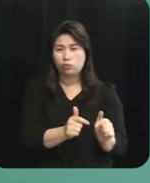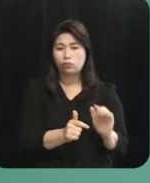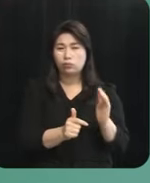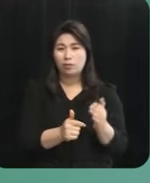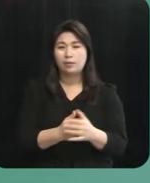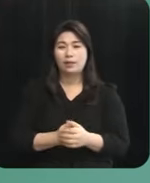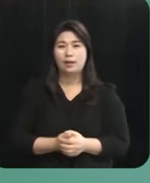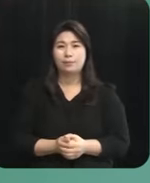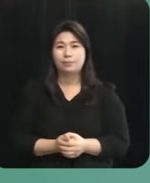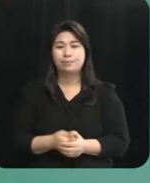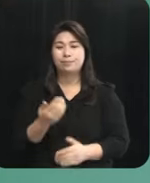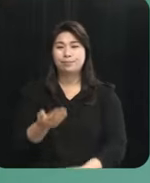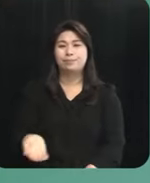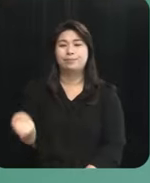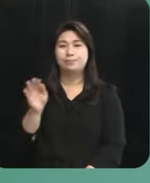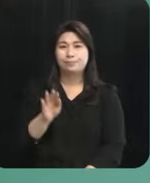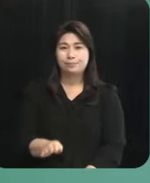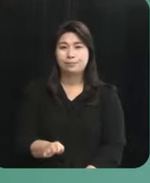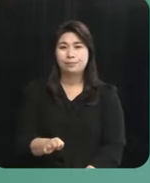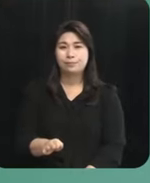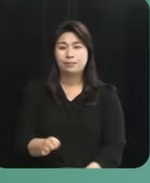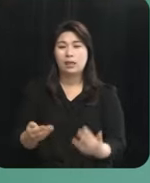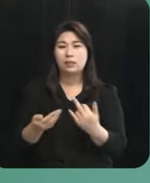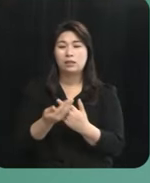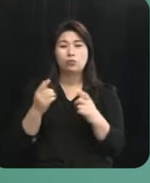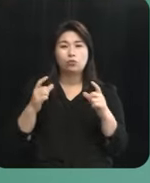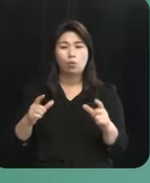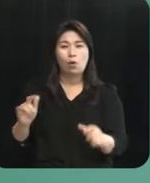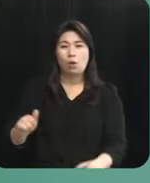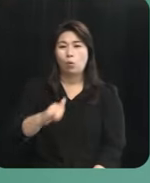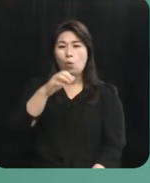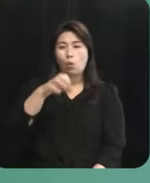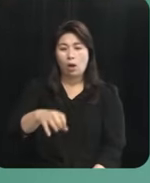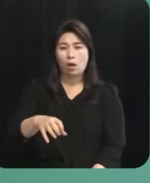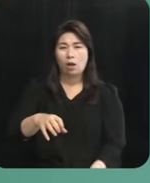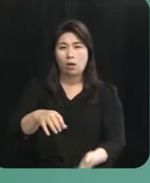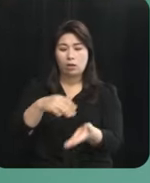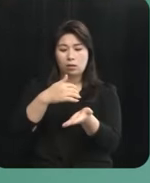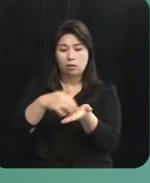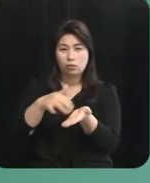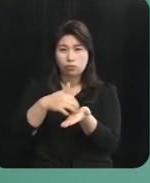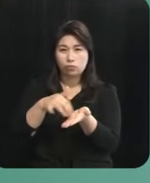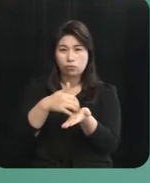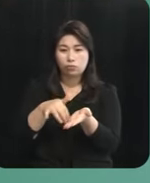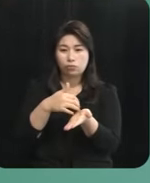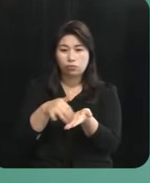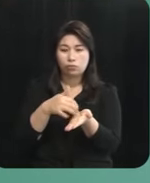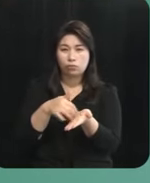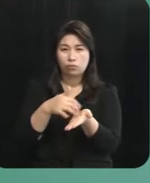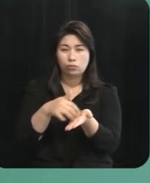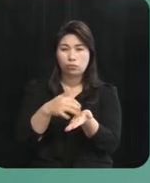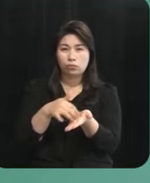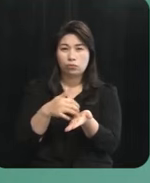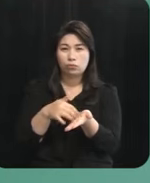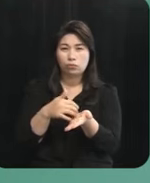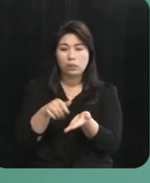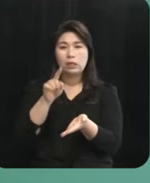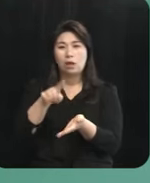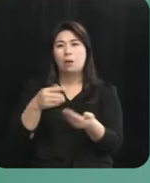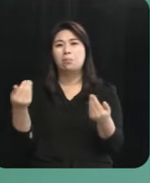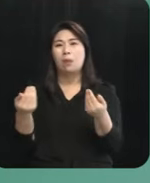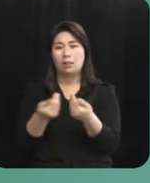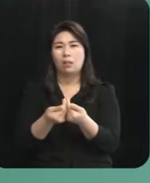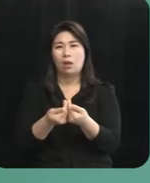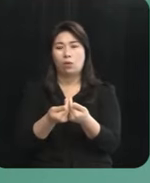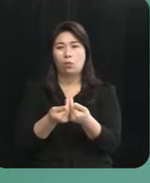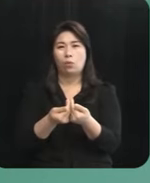하지만 제주도의 공항 이용 수용객의 수는 그것의 반대로